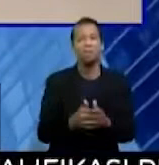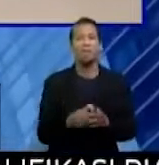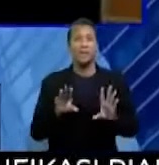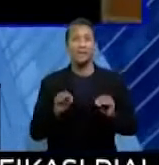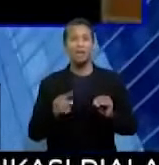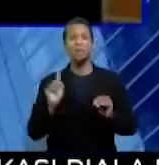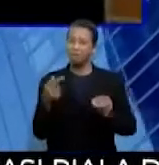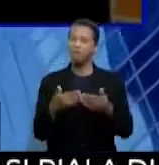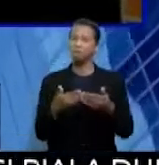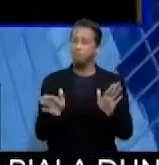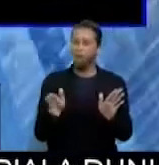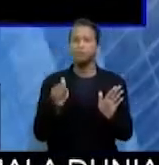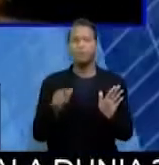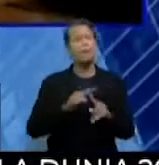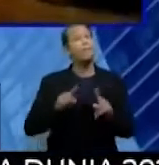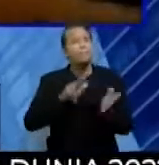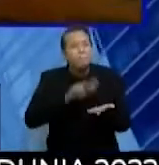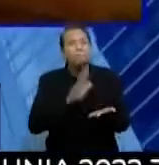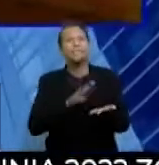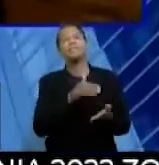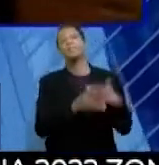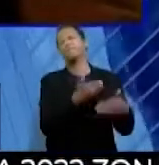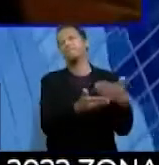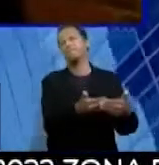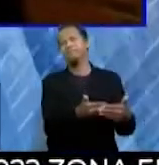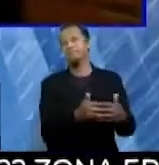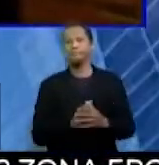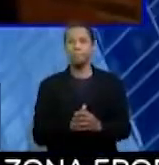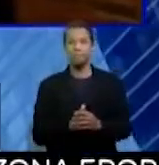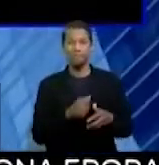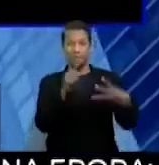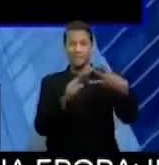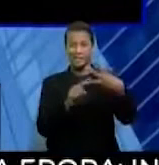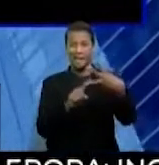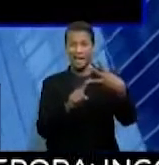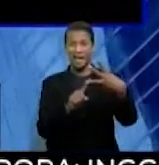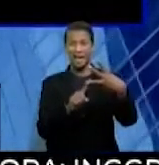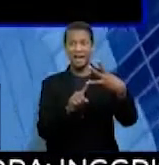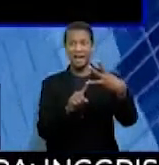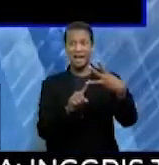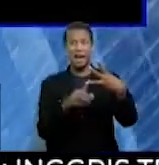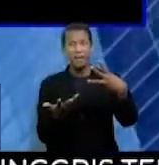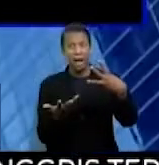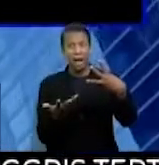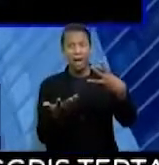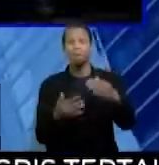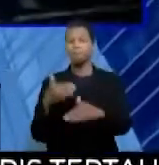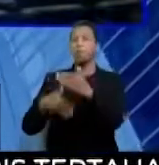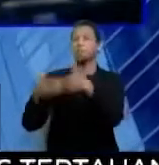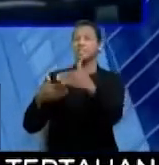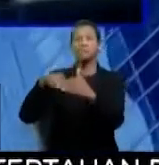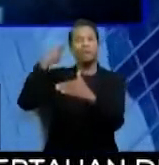difinalisasi. Nah, yang saya mau highlight pada siang hari ini adalah skema ketiga, yaitu skema produksi, karena sekarang ini sedang